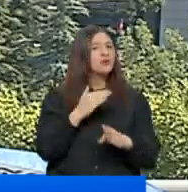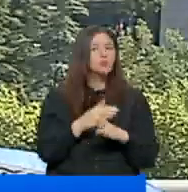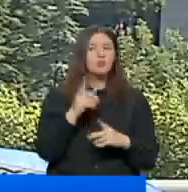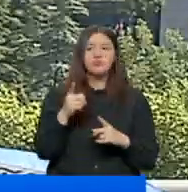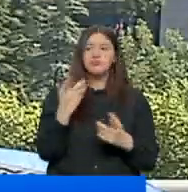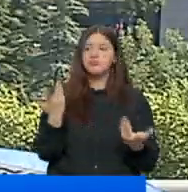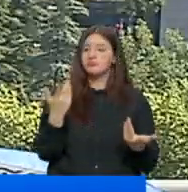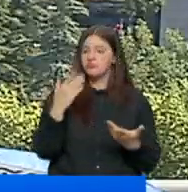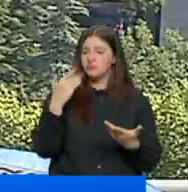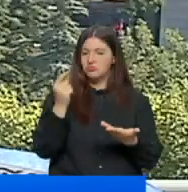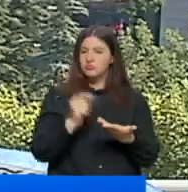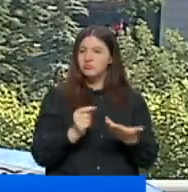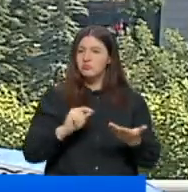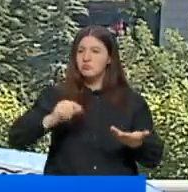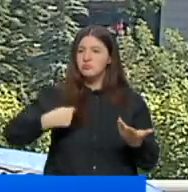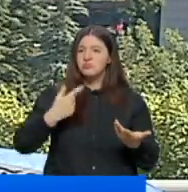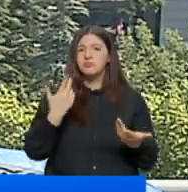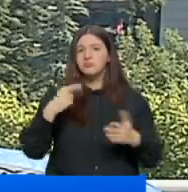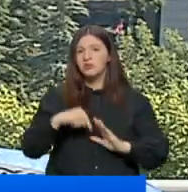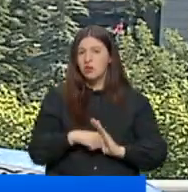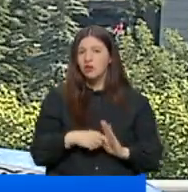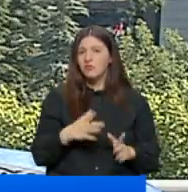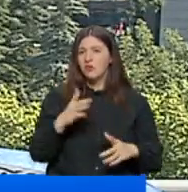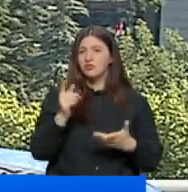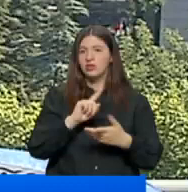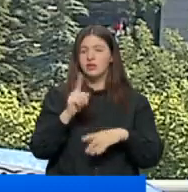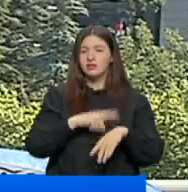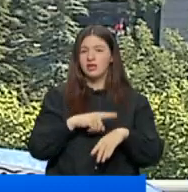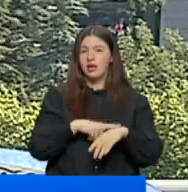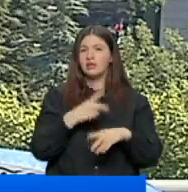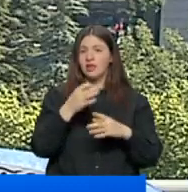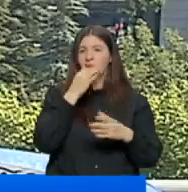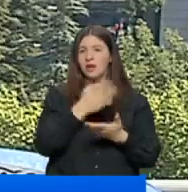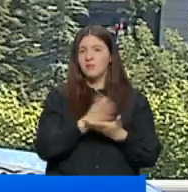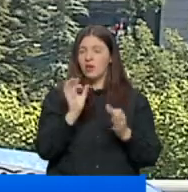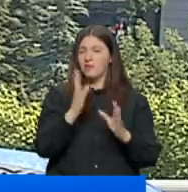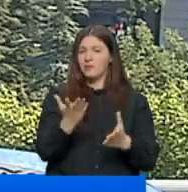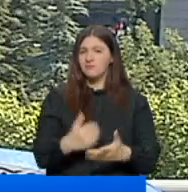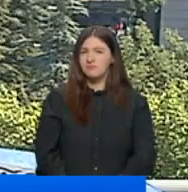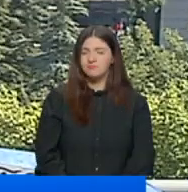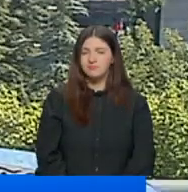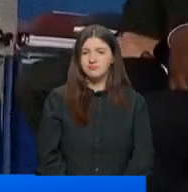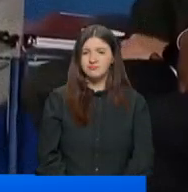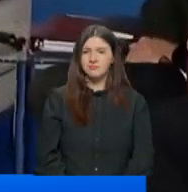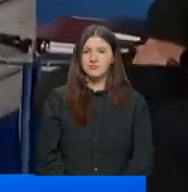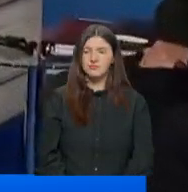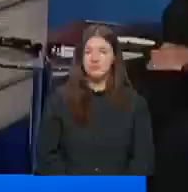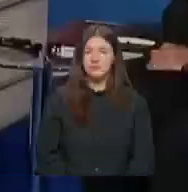bu mutabakatın detaylarına ve Çalar Saat'te haber turumuza öyle devam edelim.